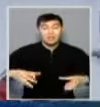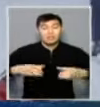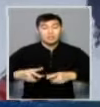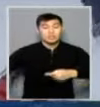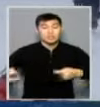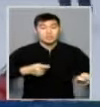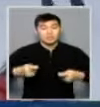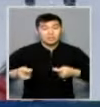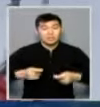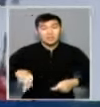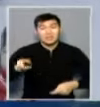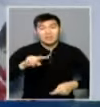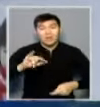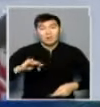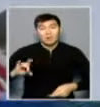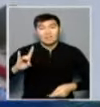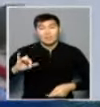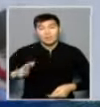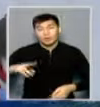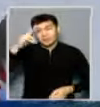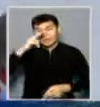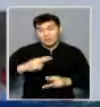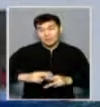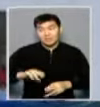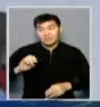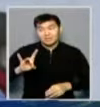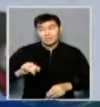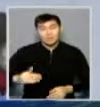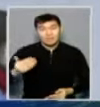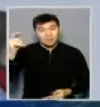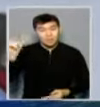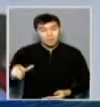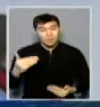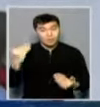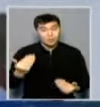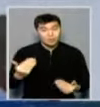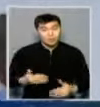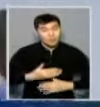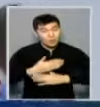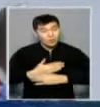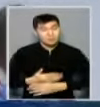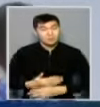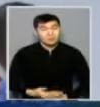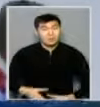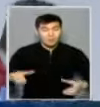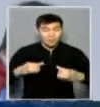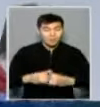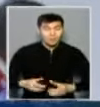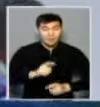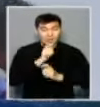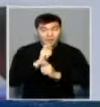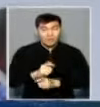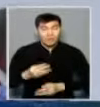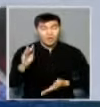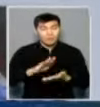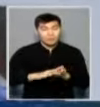жетекшісі Дәулетқазиев Ерболат ағайымыз, енді Ерболат мырза дейміз, сол кісі осындай мүмкіндік беріп жатыр партияның атынан осындай мұз